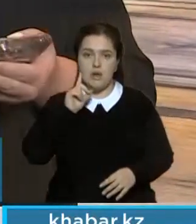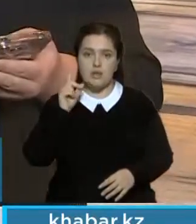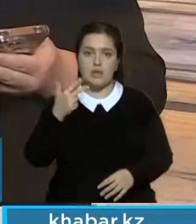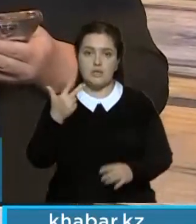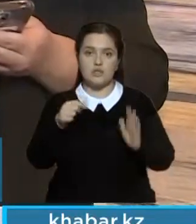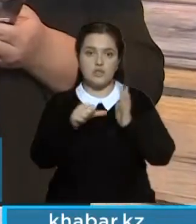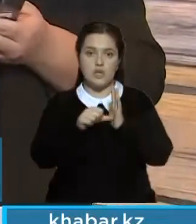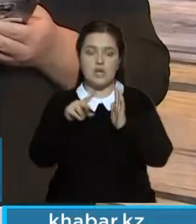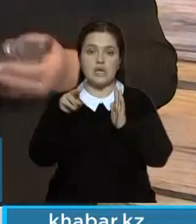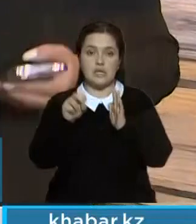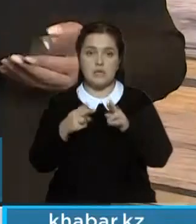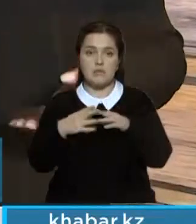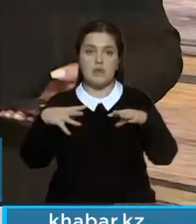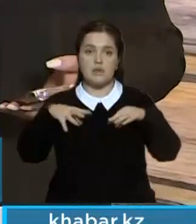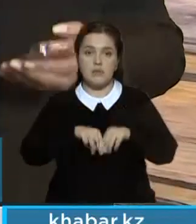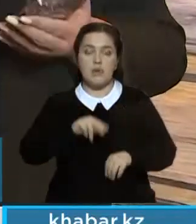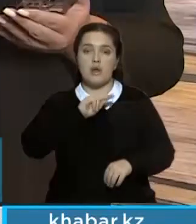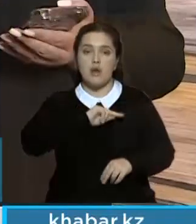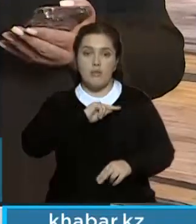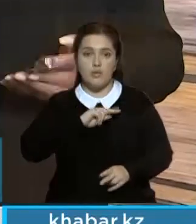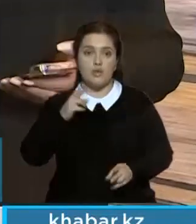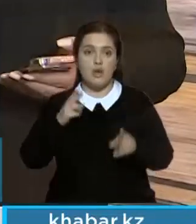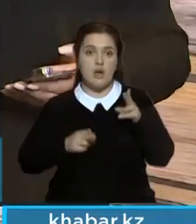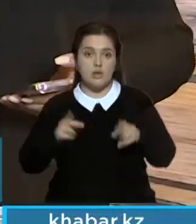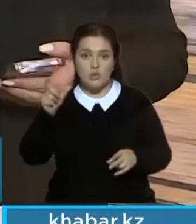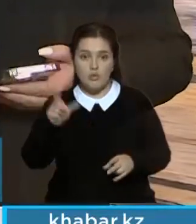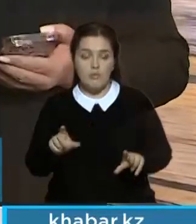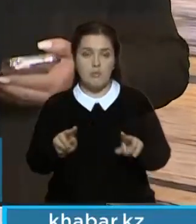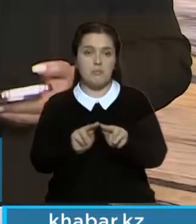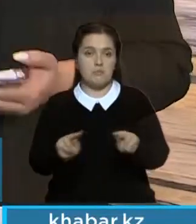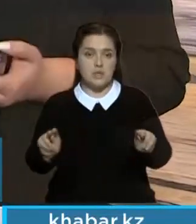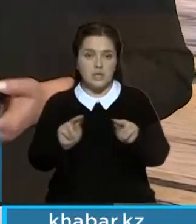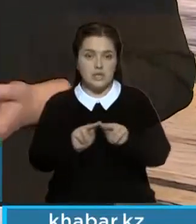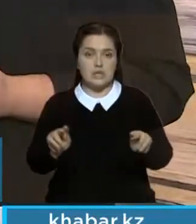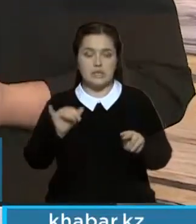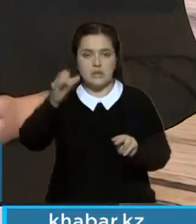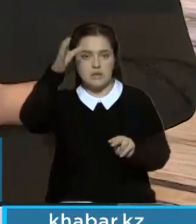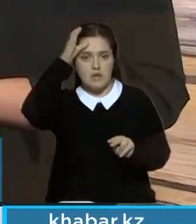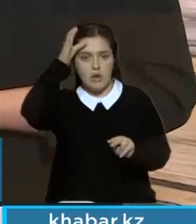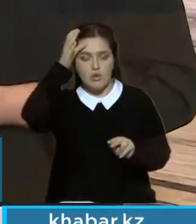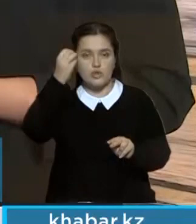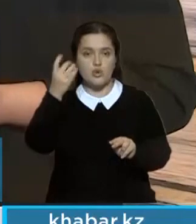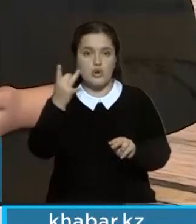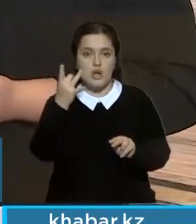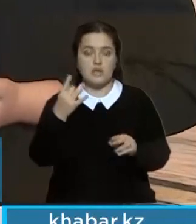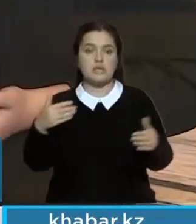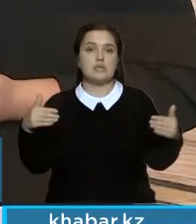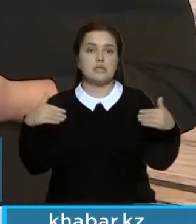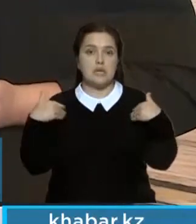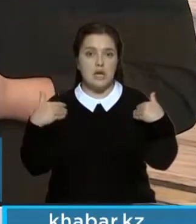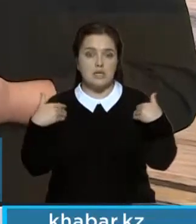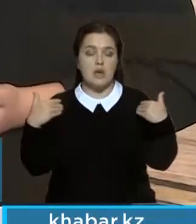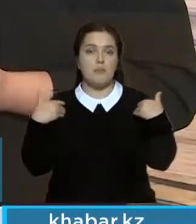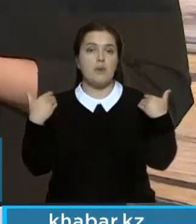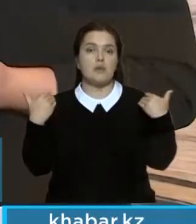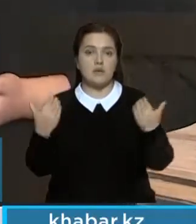36 лет он совмещает работу хирургом, преподавателем и занимается наукой. Еще раз здравствуйте, поздравляю с этой наградой.